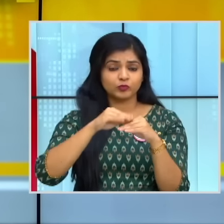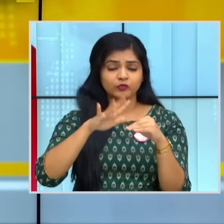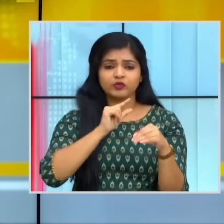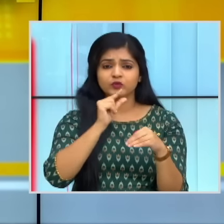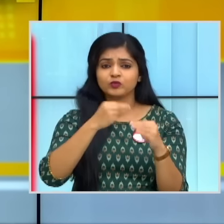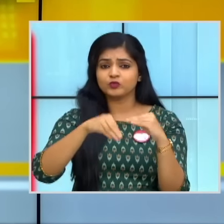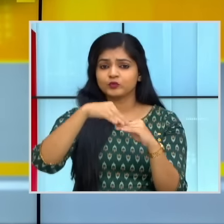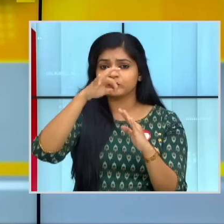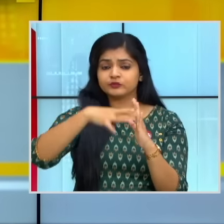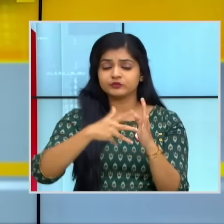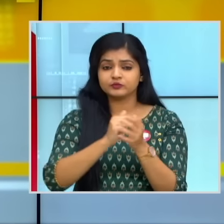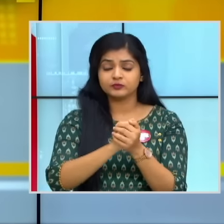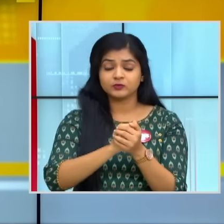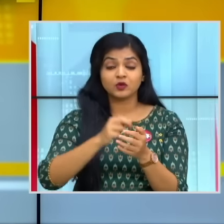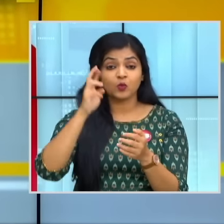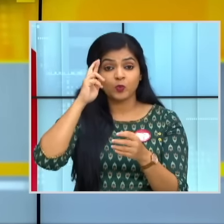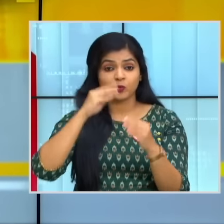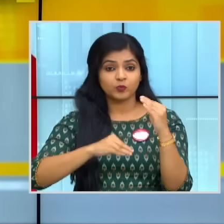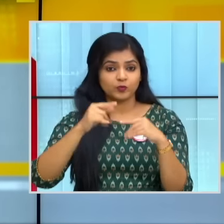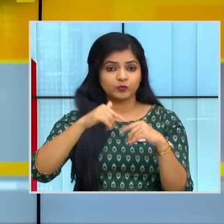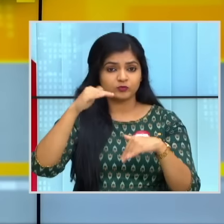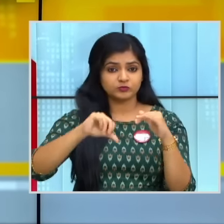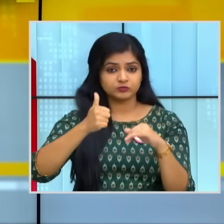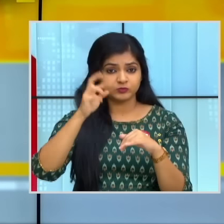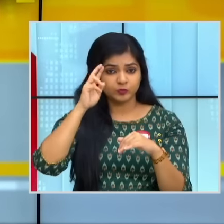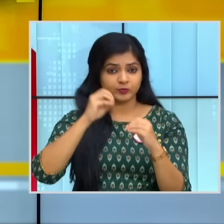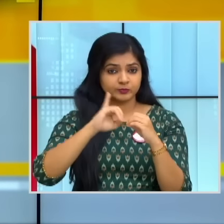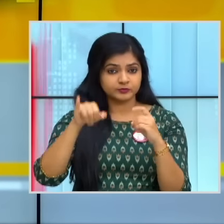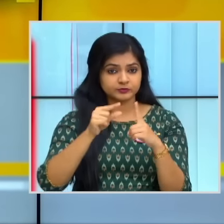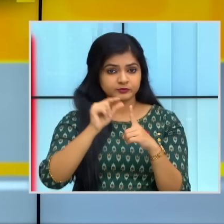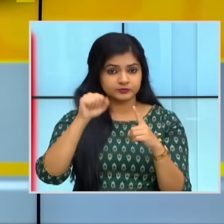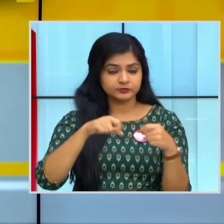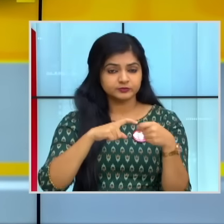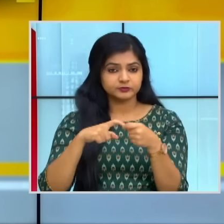ഒപ്പം തന്നെ എത്രത്തോളം പ്രതീക്ഷ വയ്ക്കുന്നുണ്ട് ഈ തെരഞ്ഞെടുപ്പിൽ BJP?